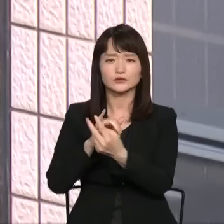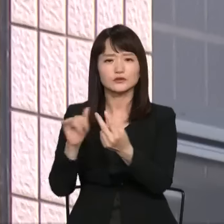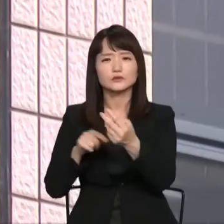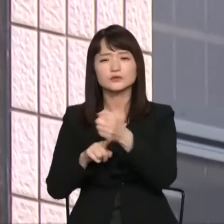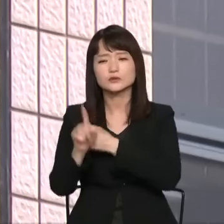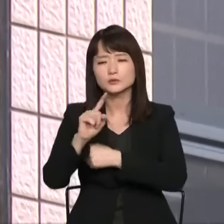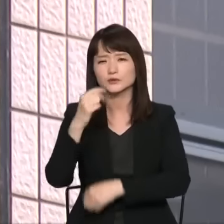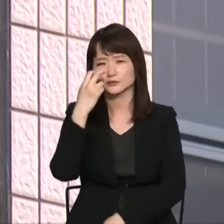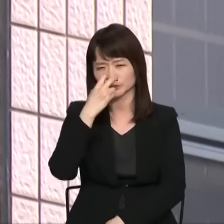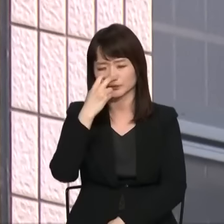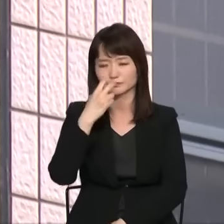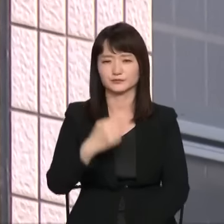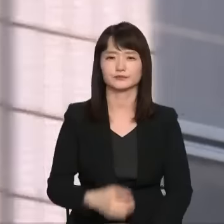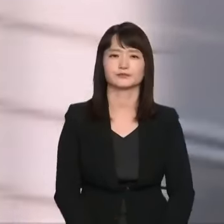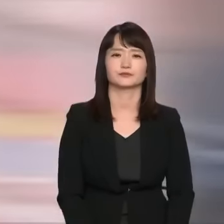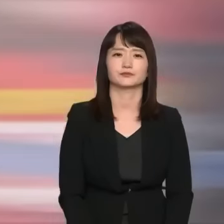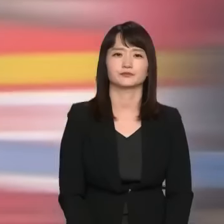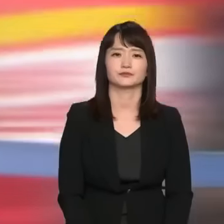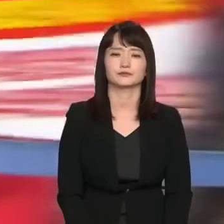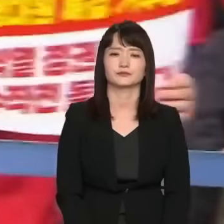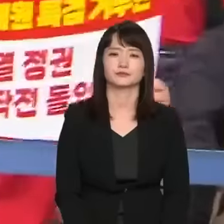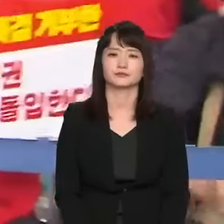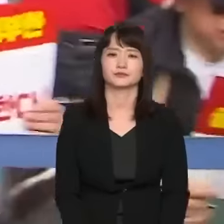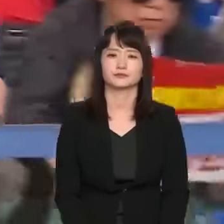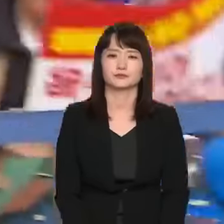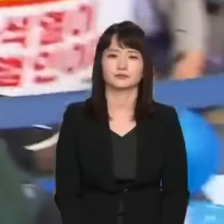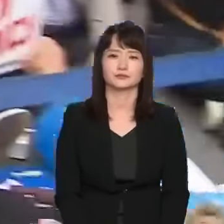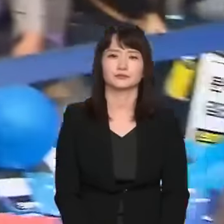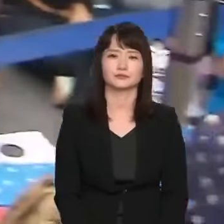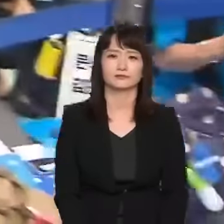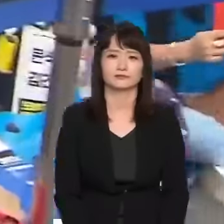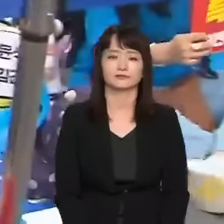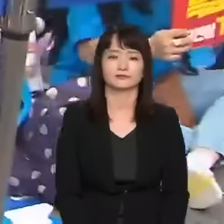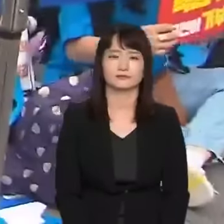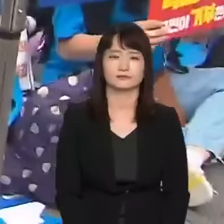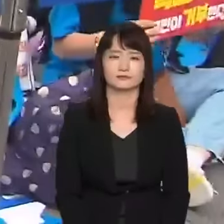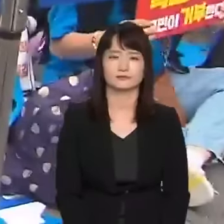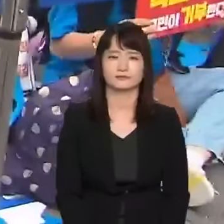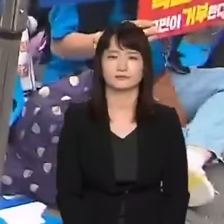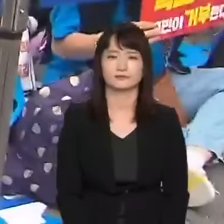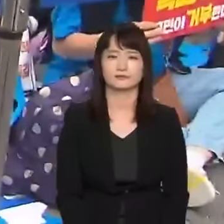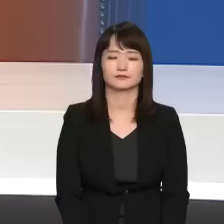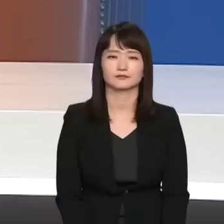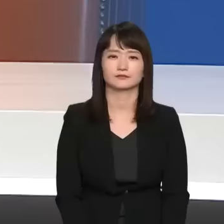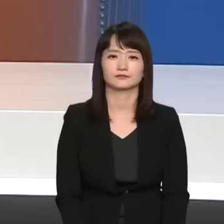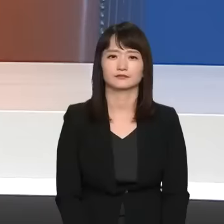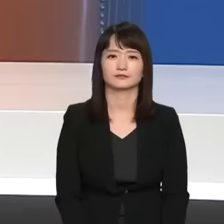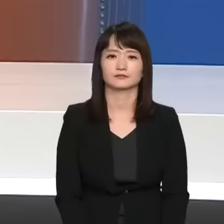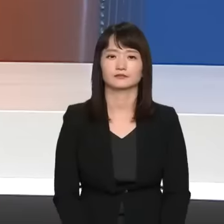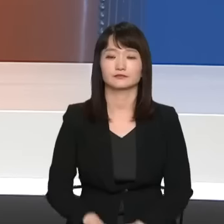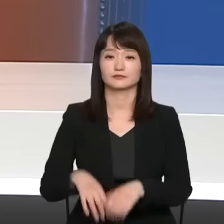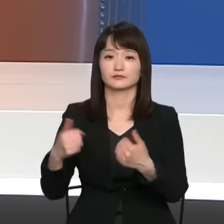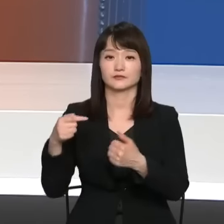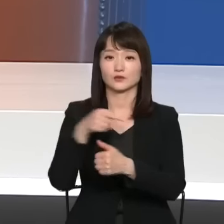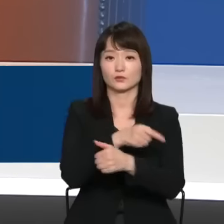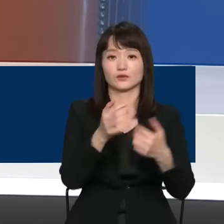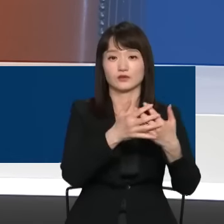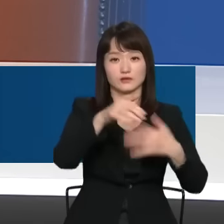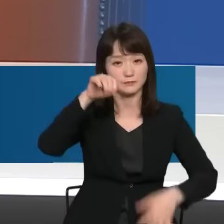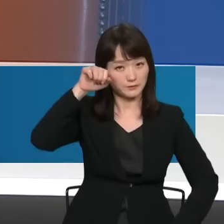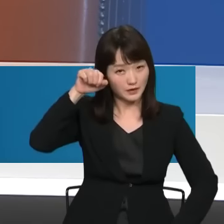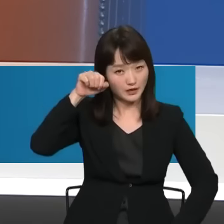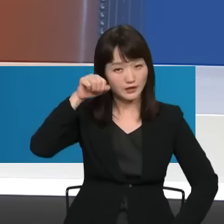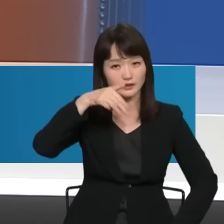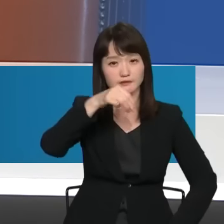경위 등을 조사한 걸로 보입니다. JTBC 심가은입니다. 네, 이렇게 장외에서